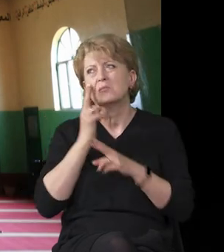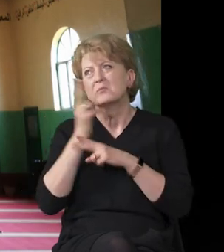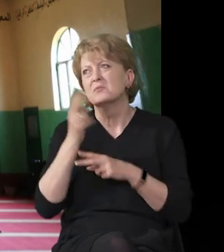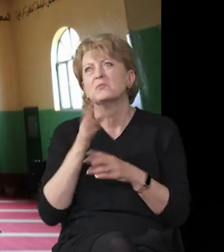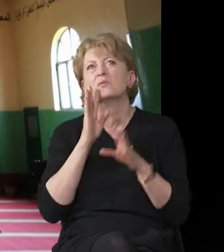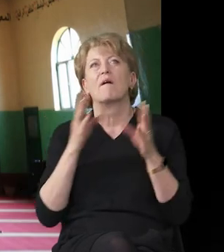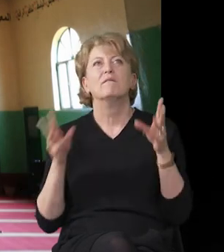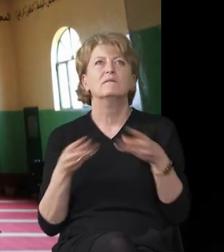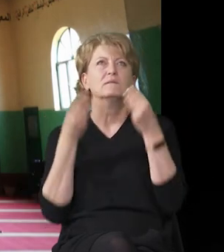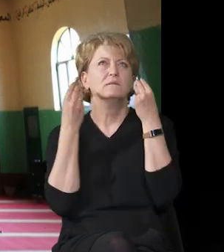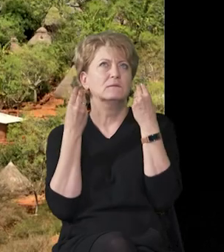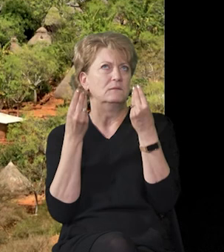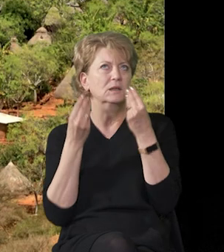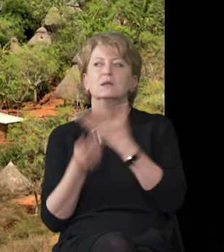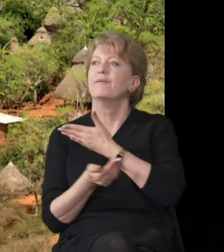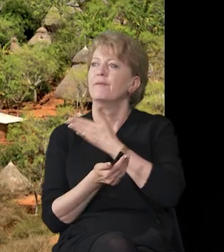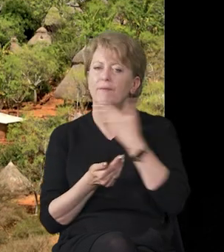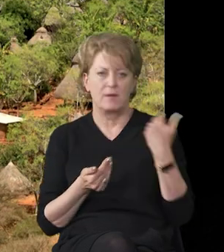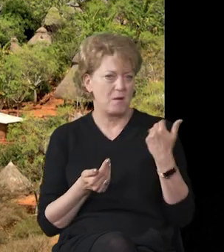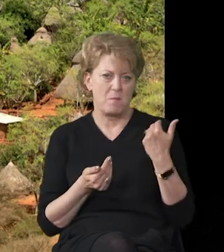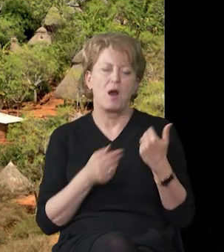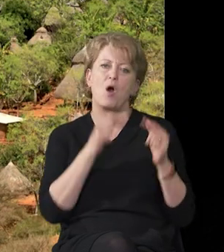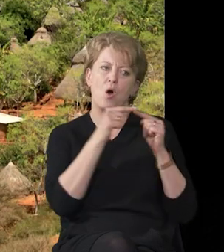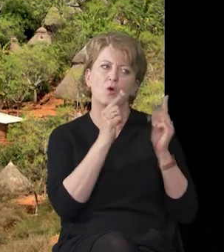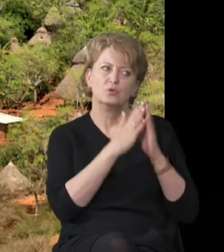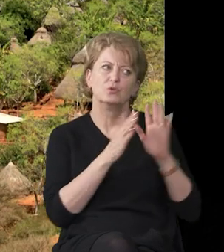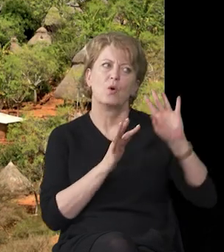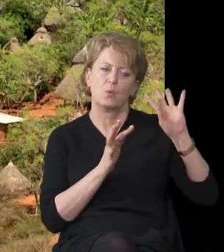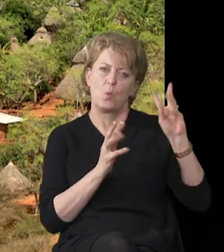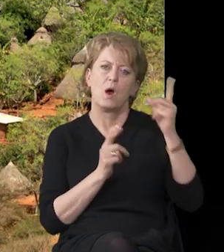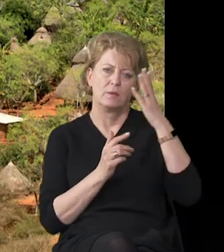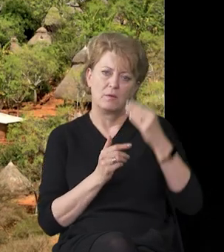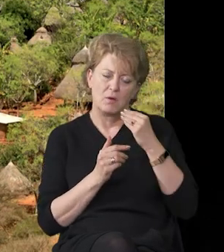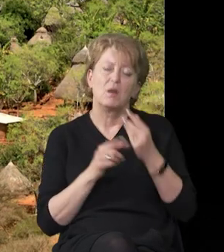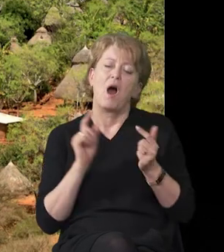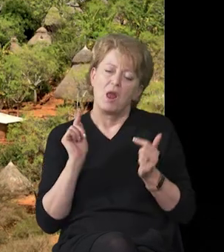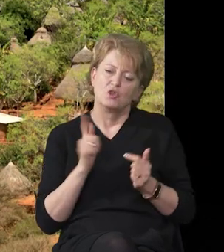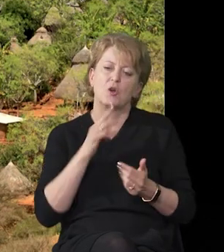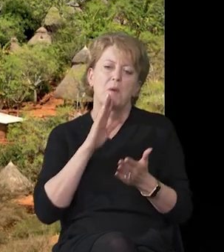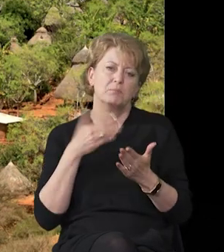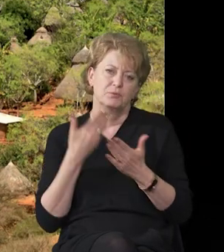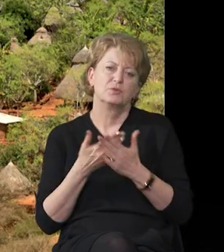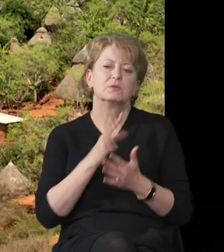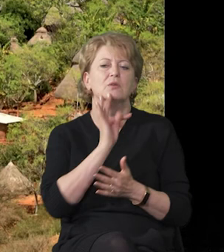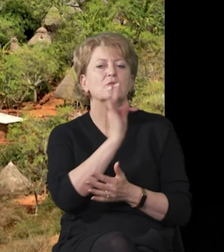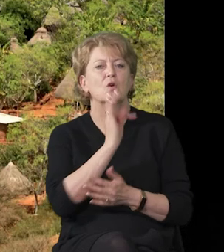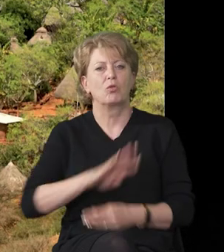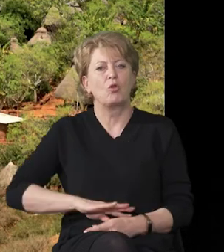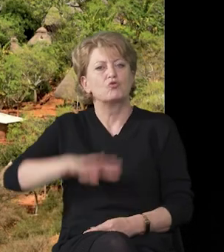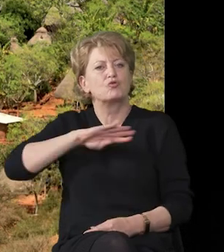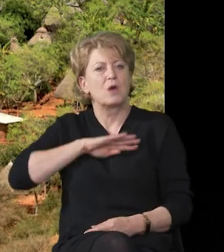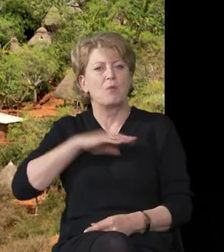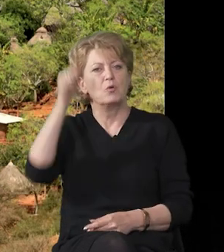też przyznać uczciwie, że tożsamość Etiopczyków to jest właśnie religia chrześcijańska. Z